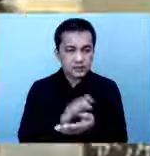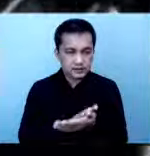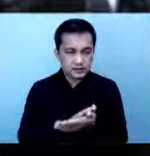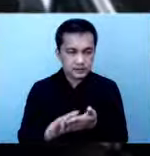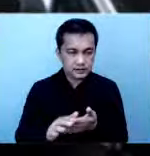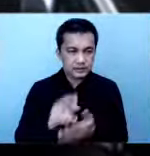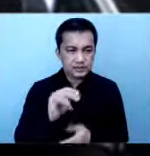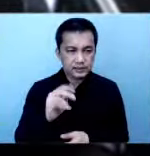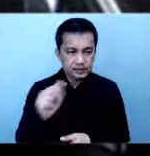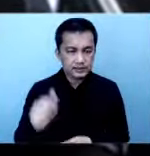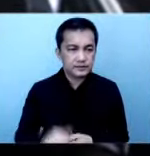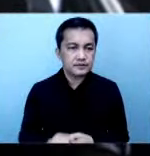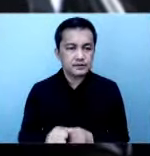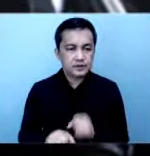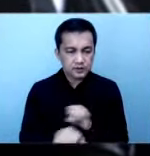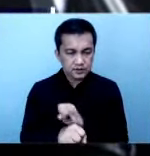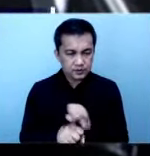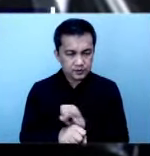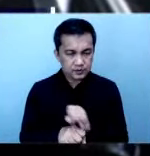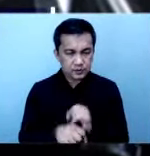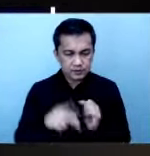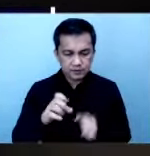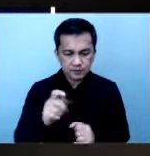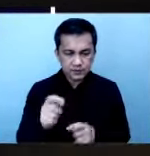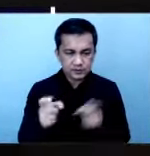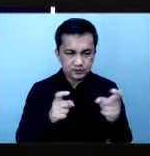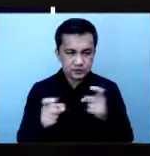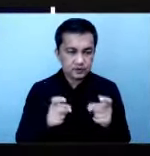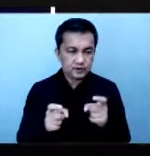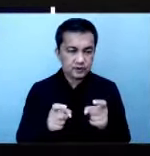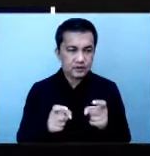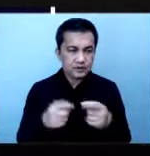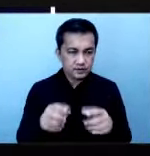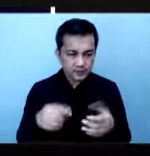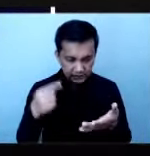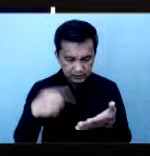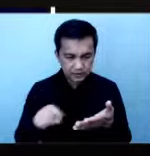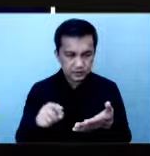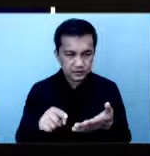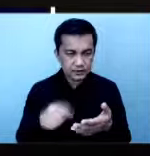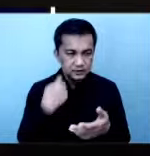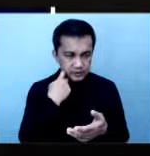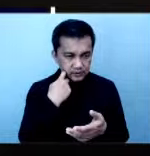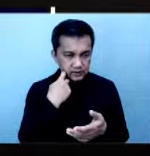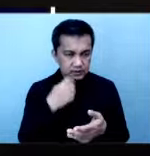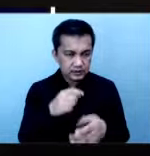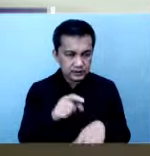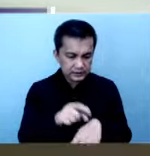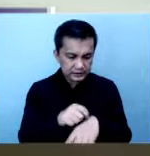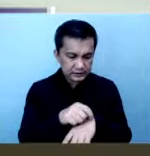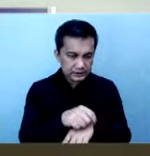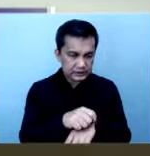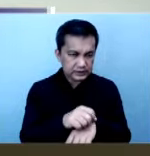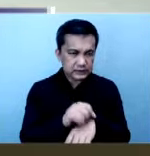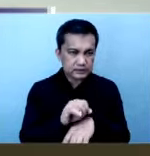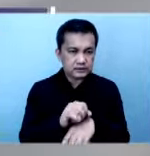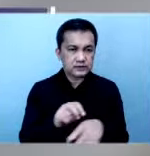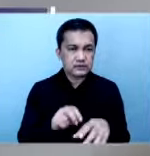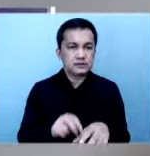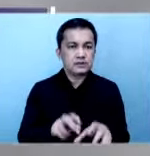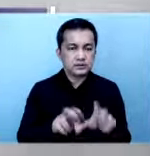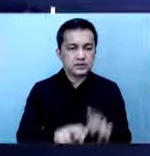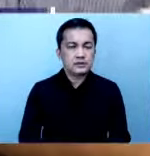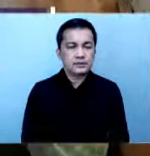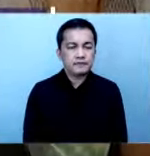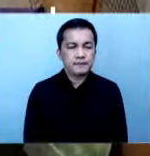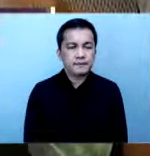NAIA. Puspusa ng pest control sa airport matapos makakita kamakailan ng mga surot sa upuan, gayon din ang daga at